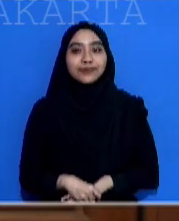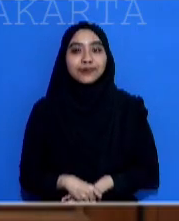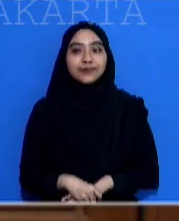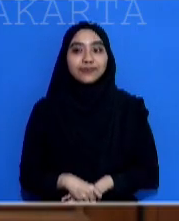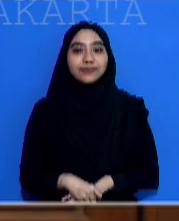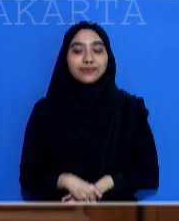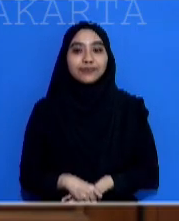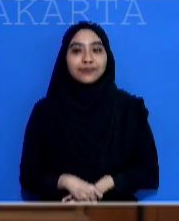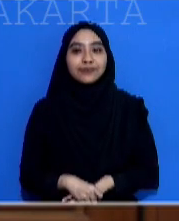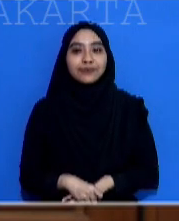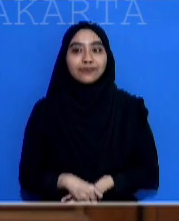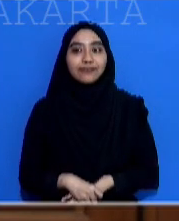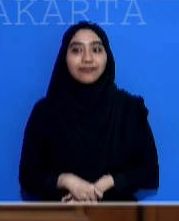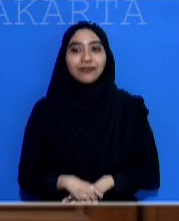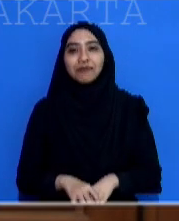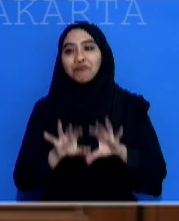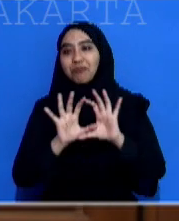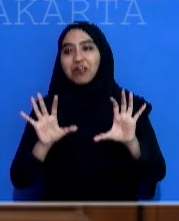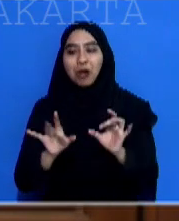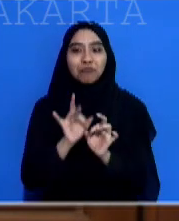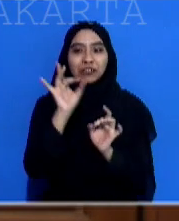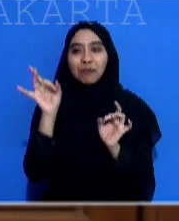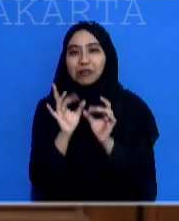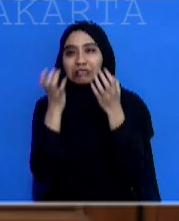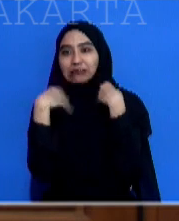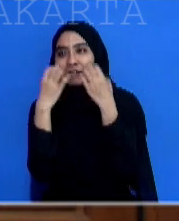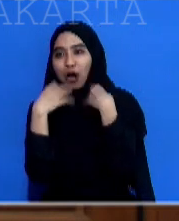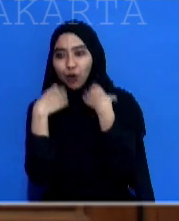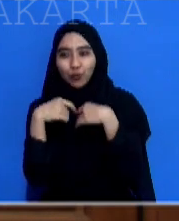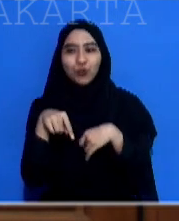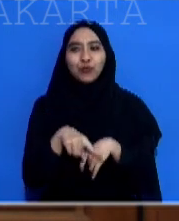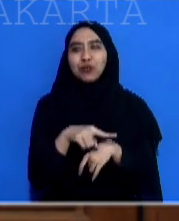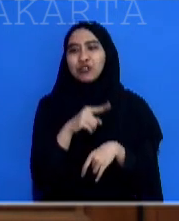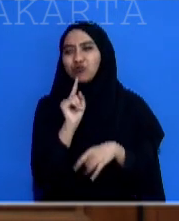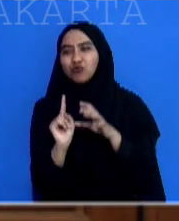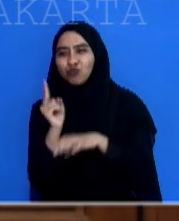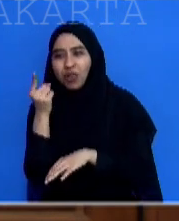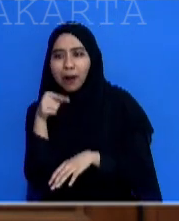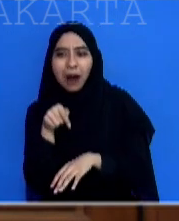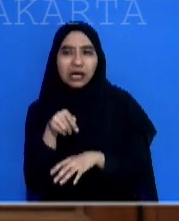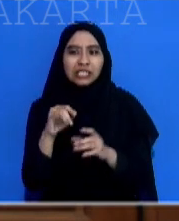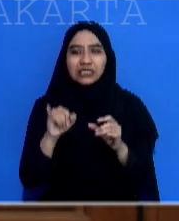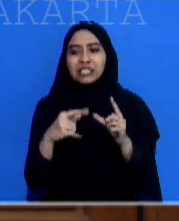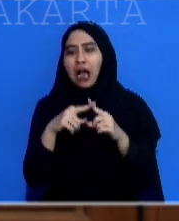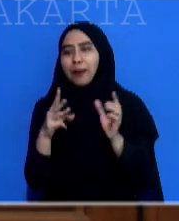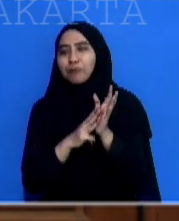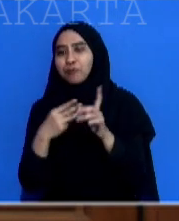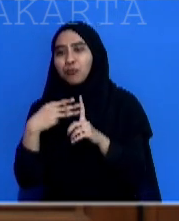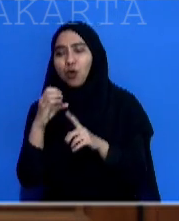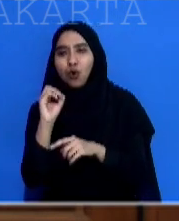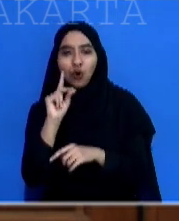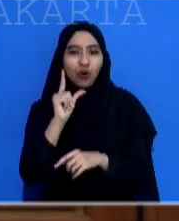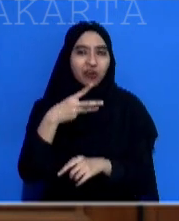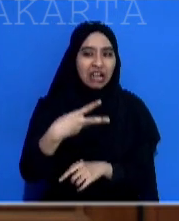Para pamirsa, saking sakadaing varietas jagung manis unggulan, jagung manis jenis jambore kayakti trep sangat